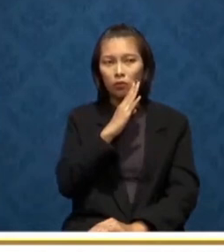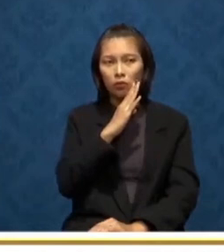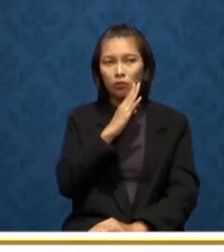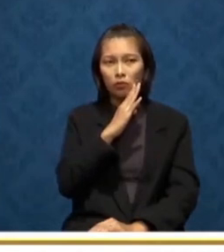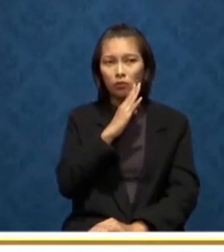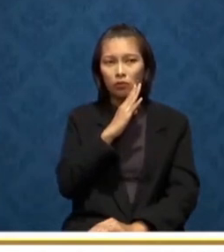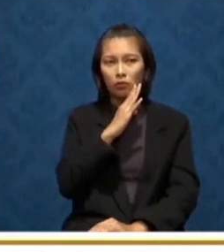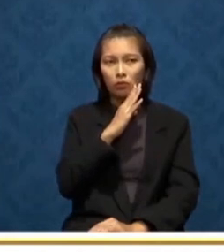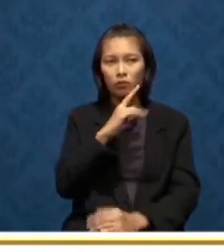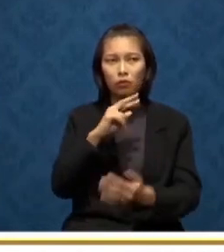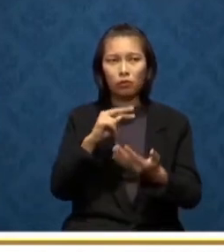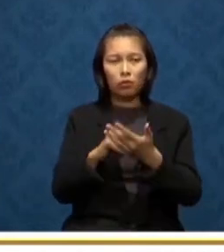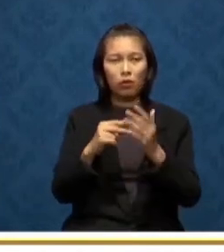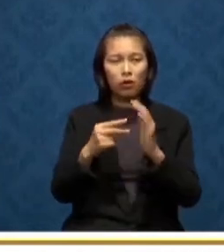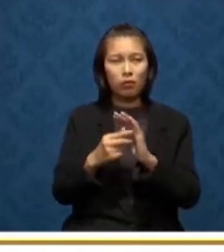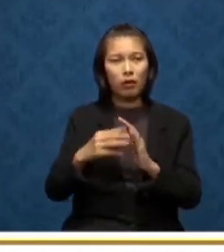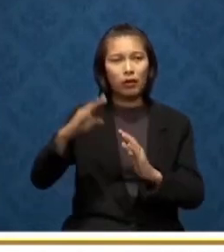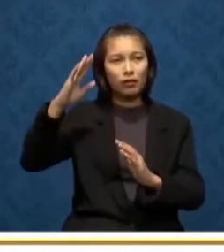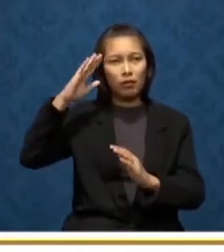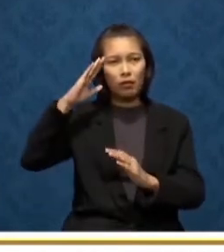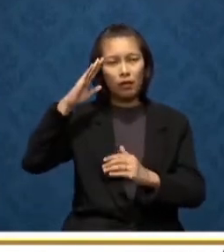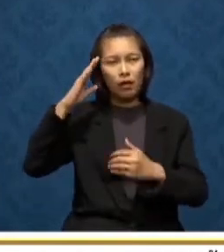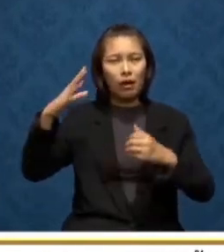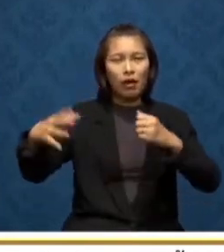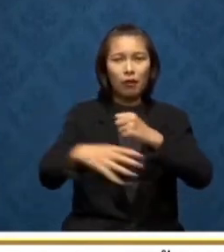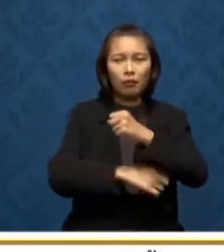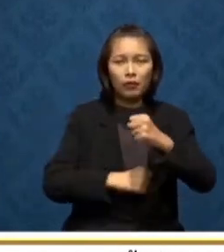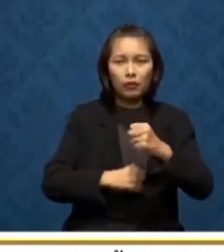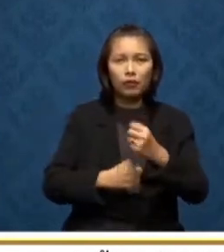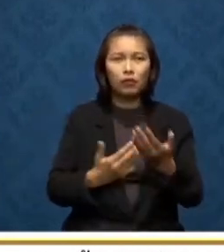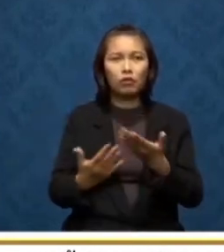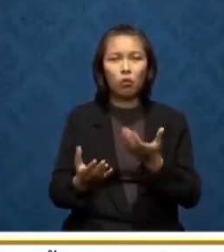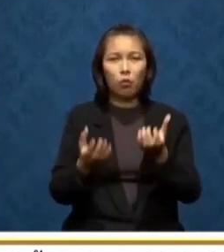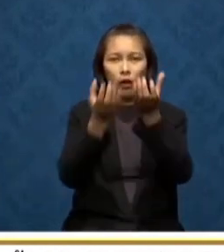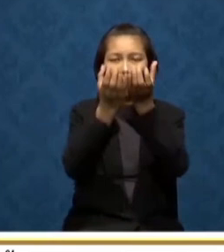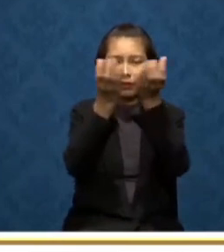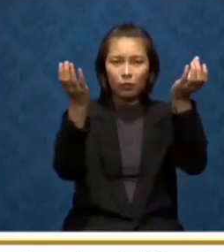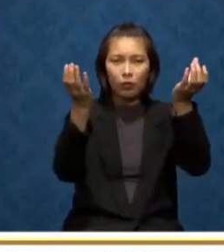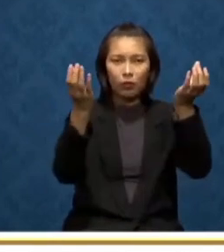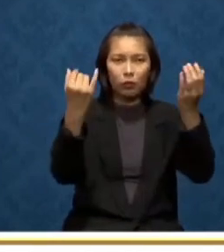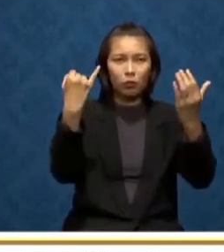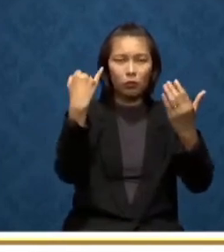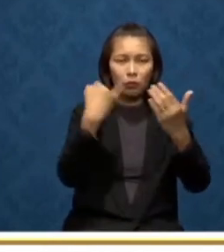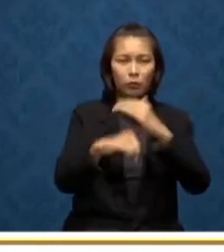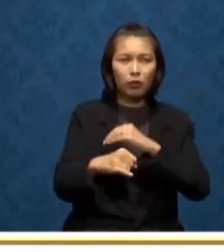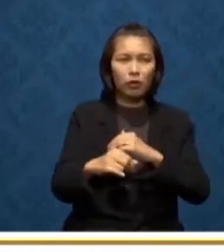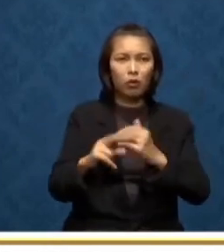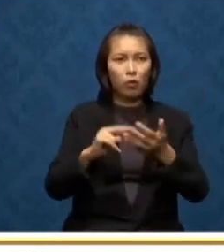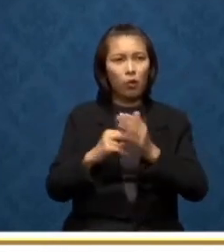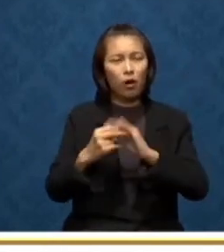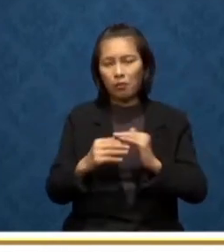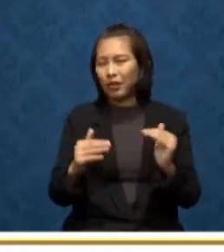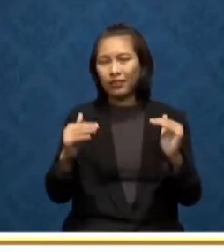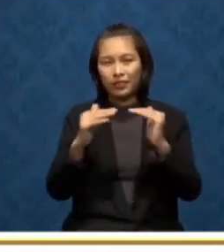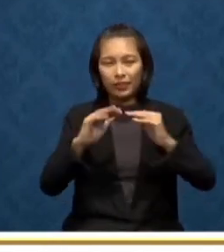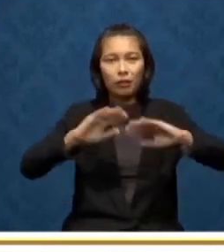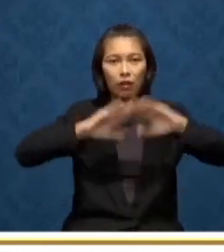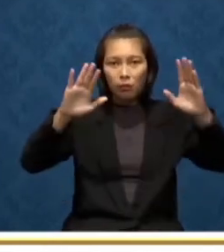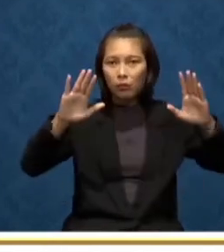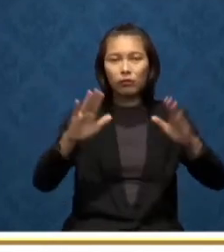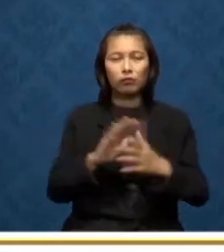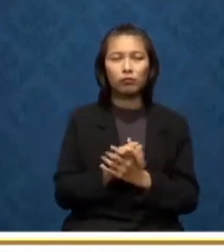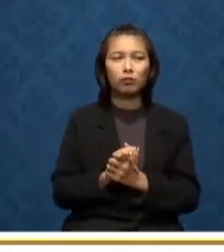ก่อการรัฐประหารฉีกรัฐธรรมนูญเป็นการละเมิดสิทธิ